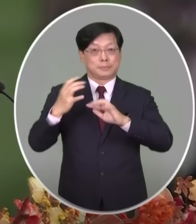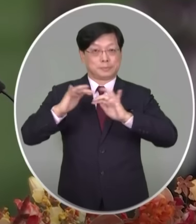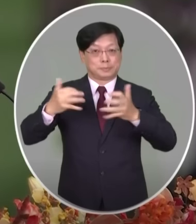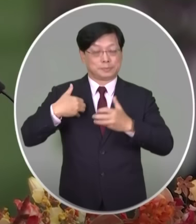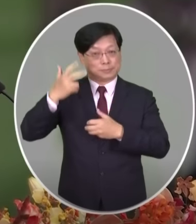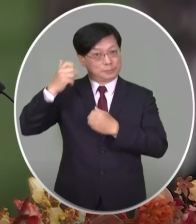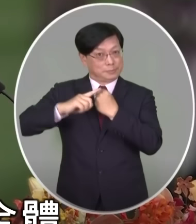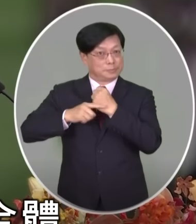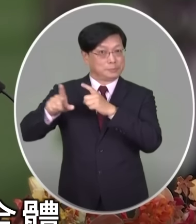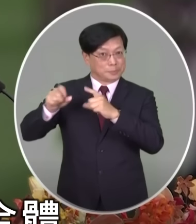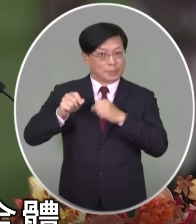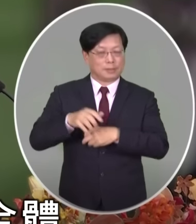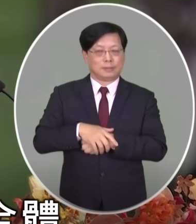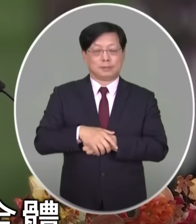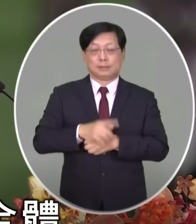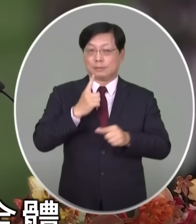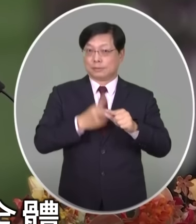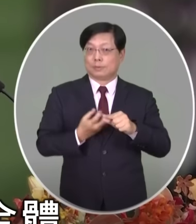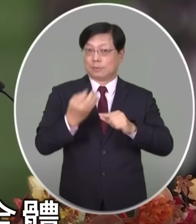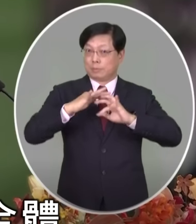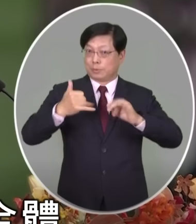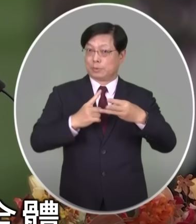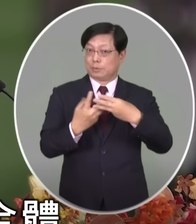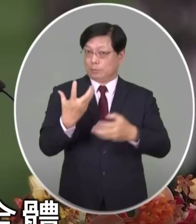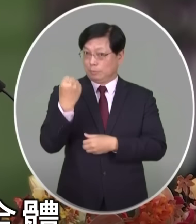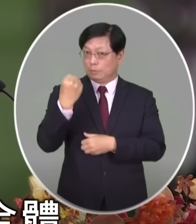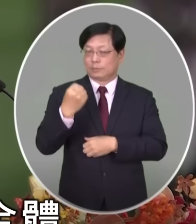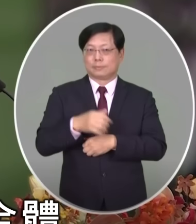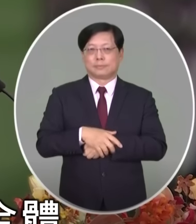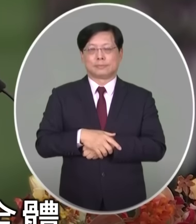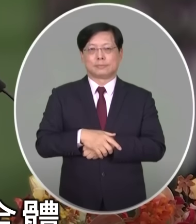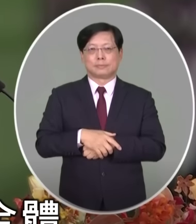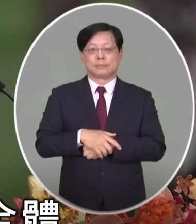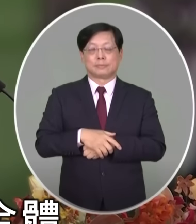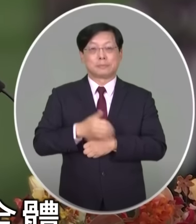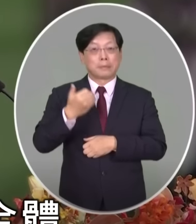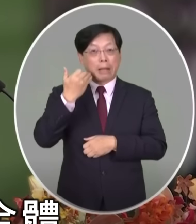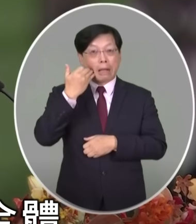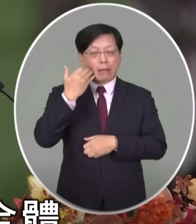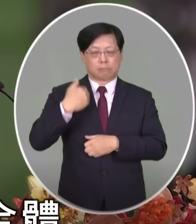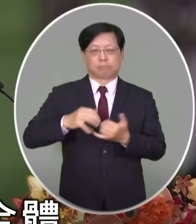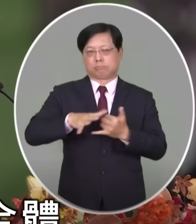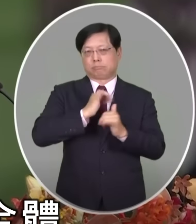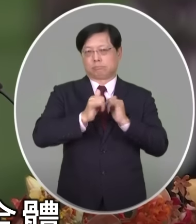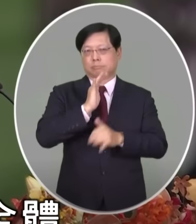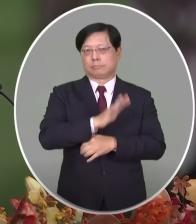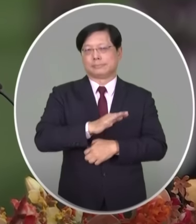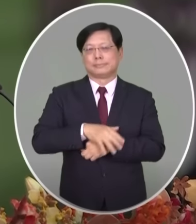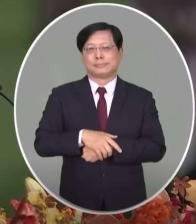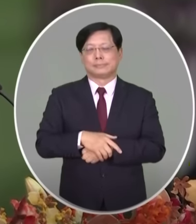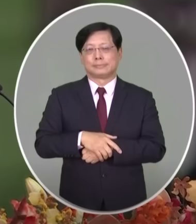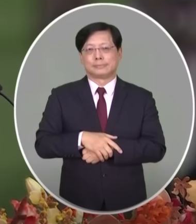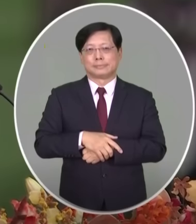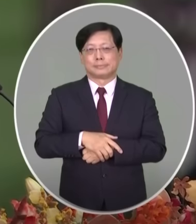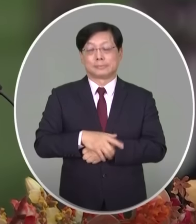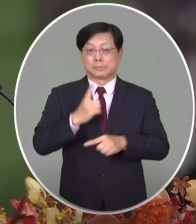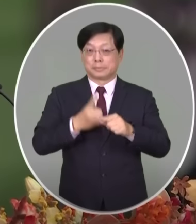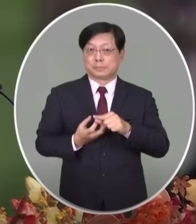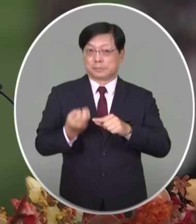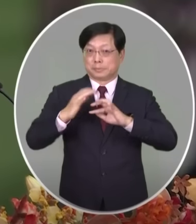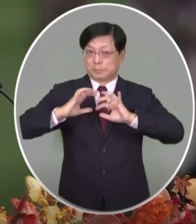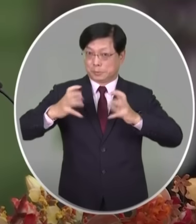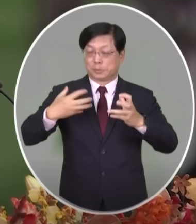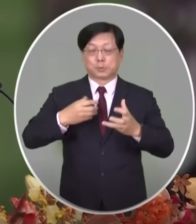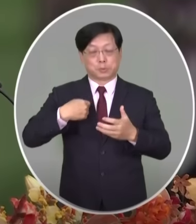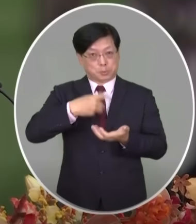法，中华民国主权属于国民全体。有中华民国国